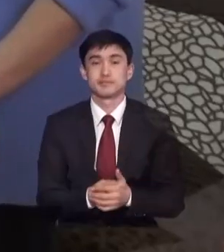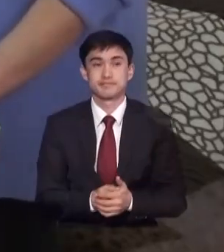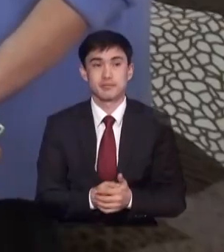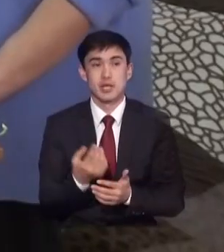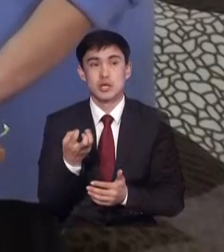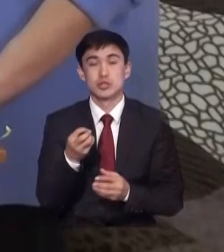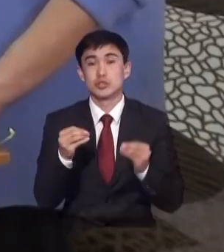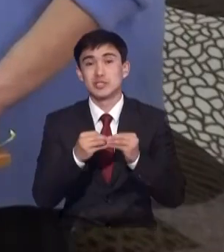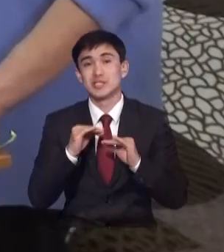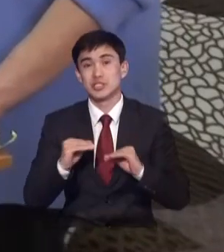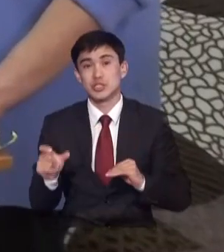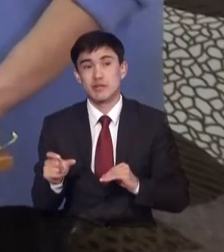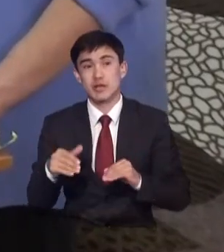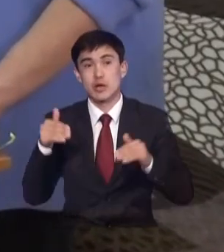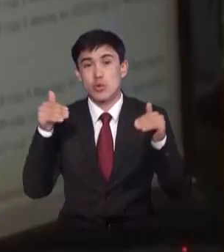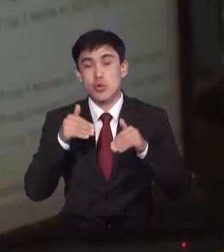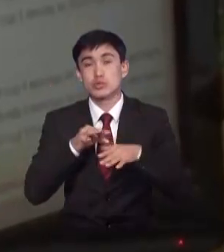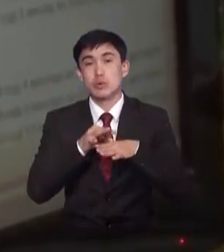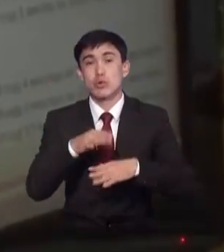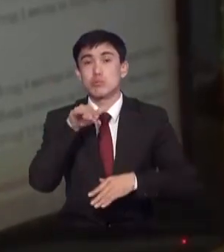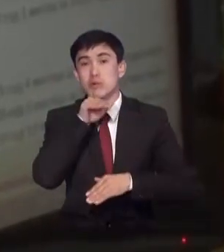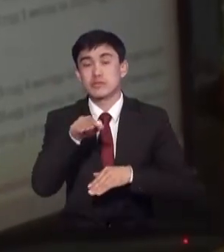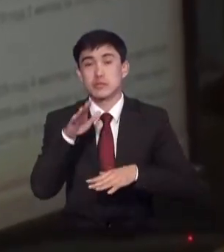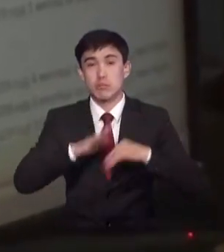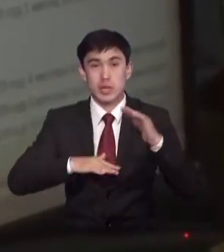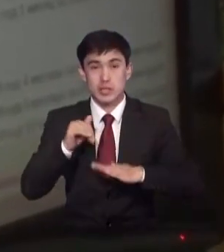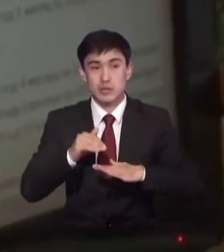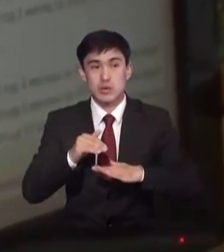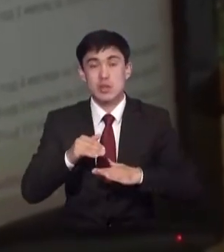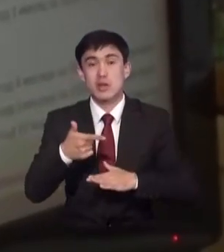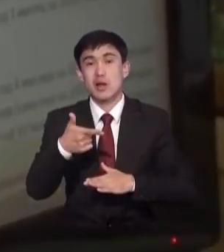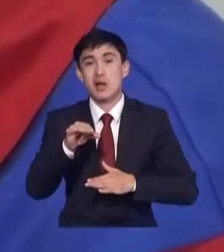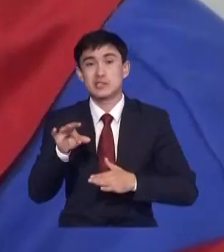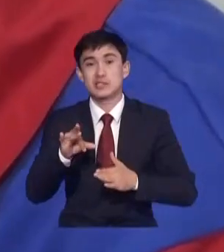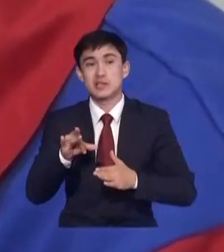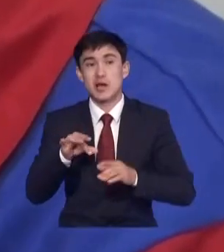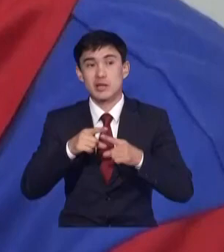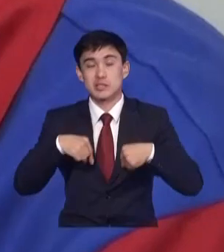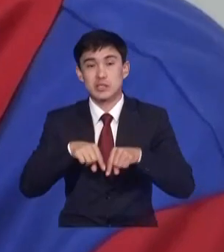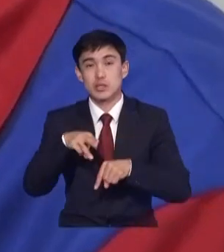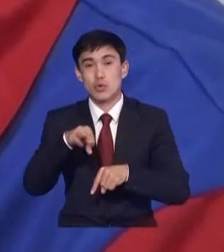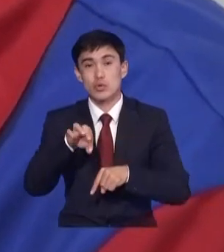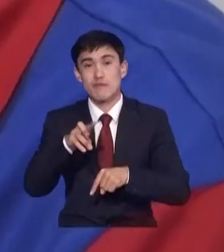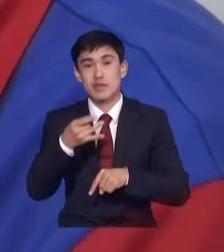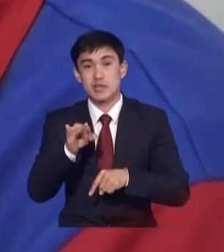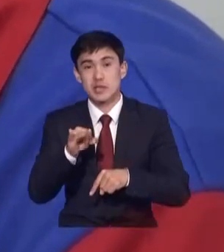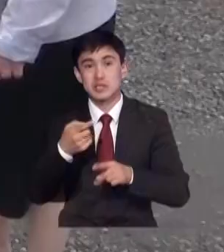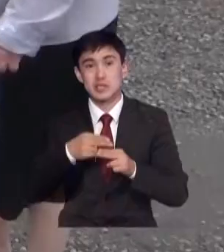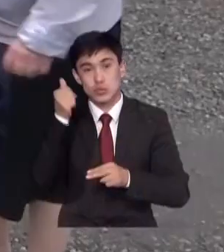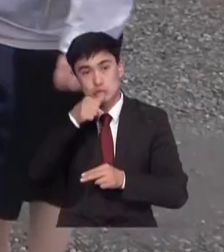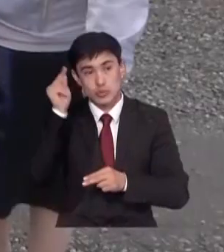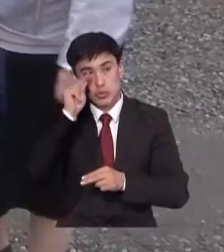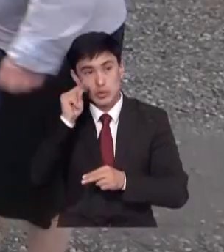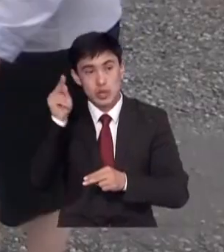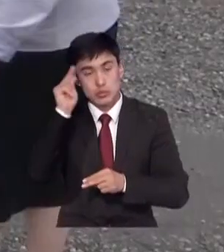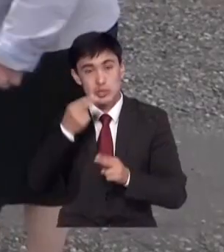Еще 10 учащихся индустриального колледжа проходят профессиональную практику на базе газосетевой организации ТО «ТВД». Всего за этот учебный год